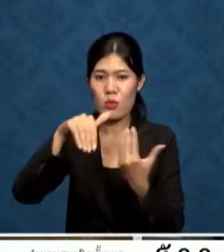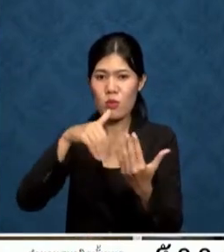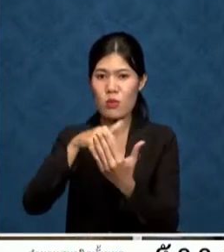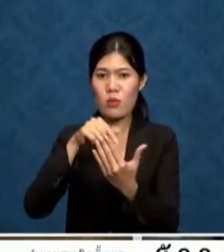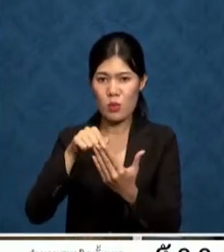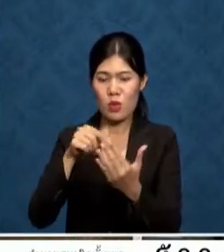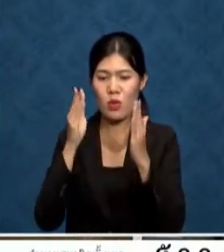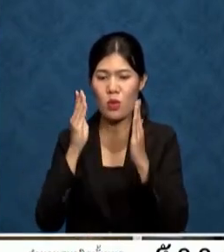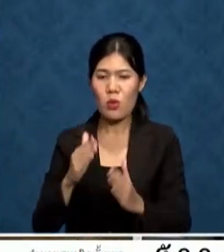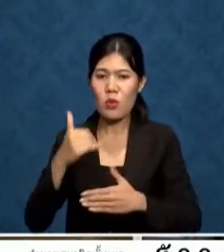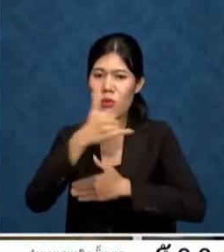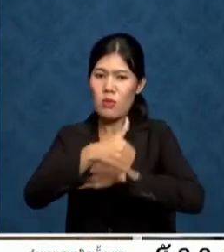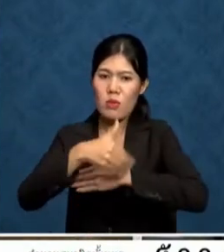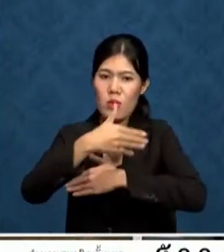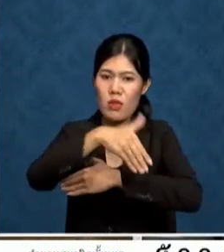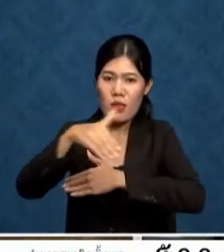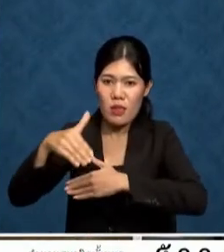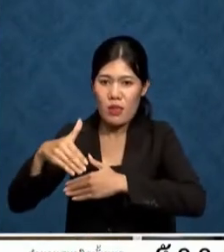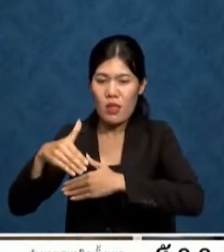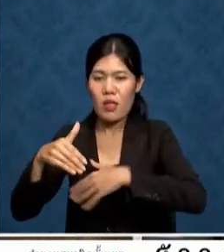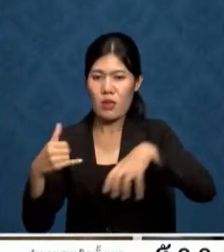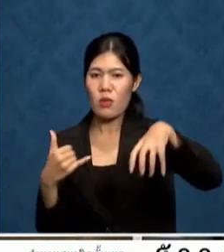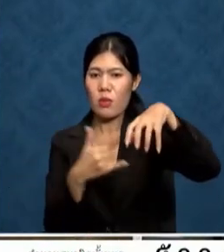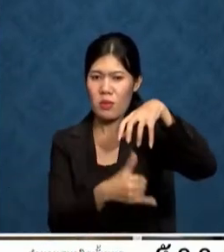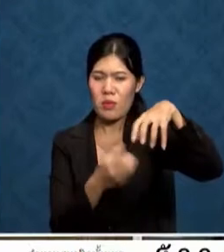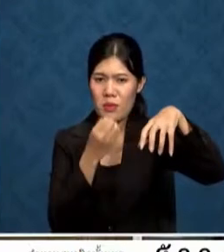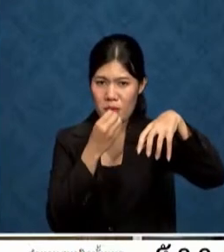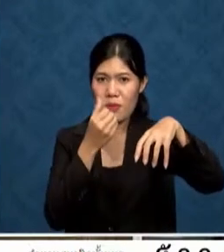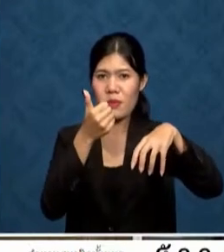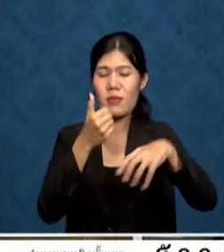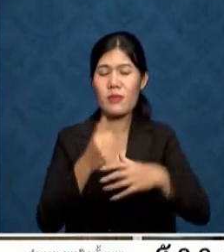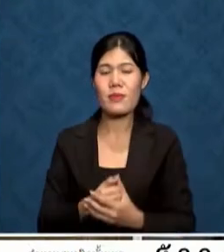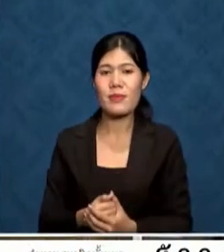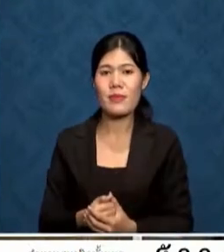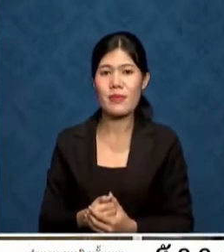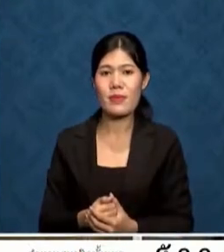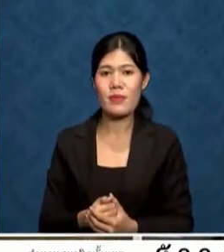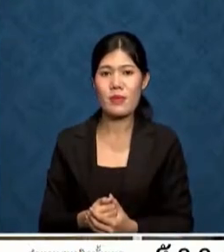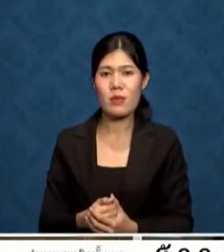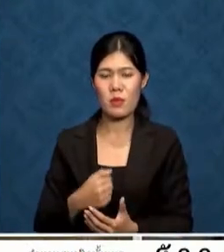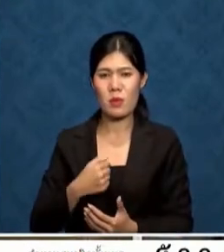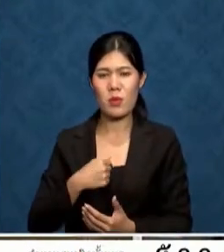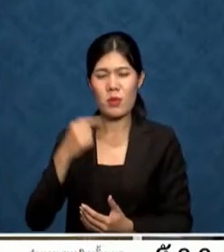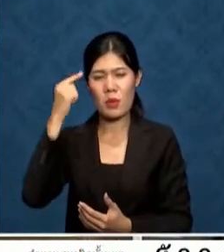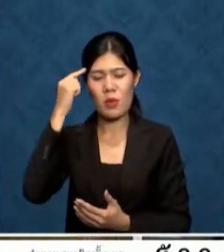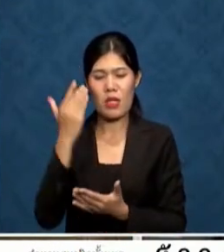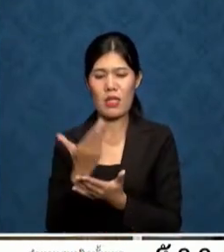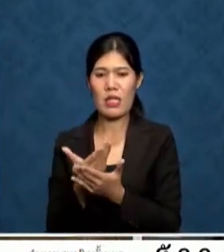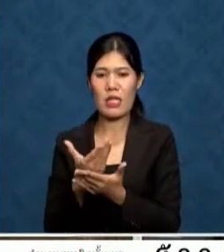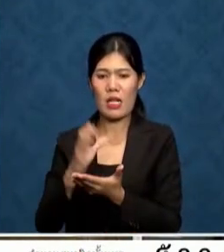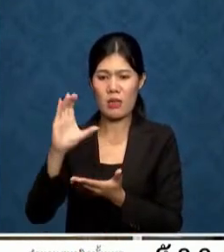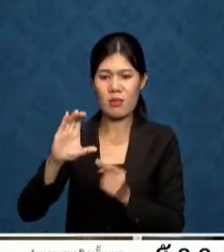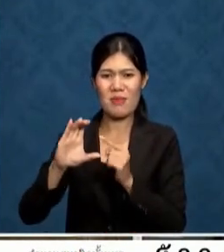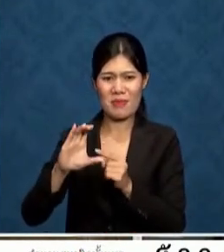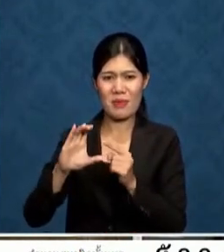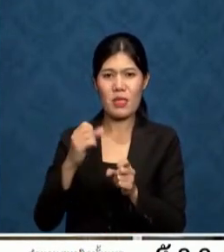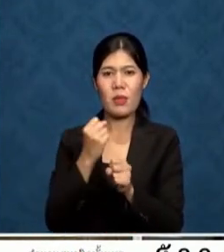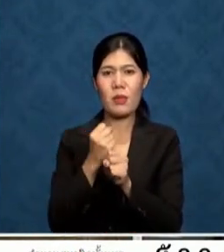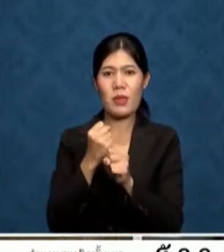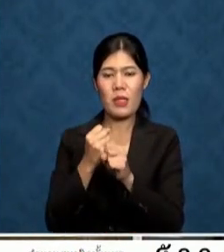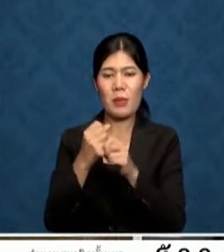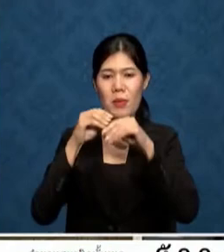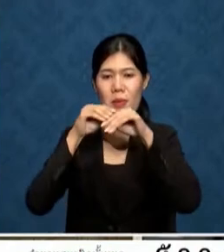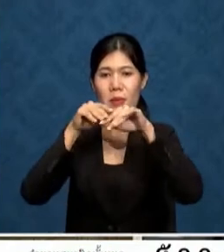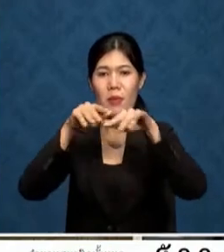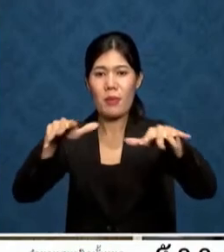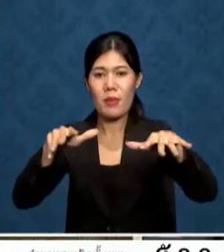เข้าถึงอาหารไทยได้ง่ายนะครับถ้าเป็นผมกับเงินจำนวนนี้ผมก็คงเอาไปทำคทนนะครับสื่อสารอาหารไทยออก